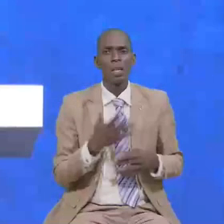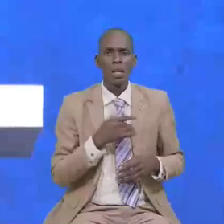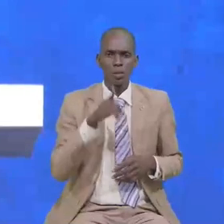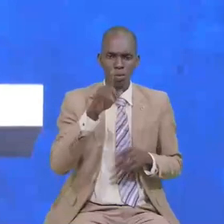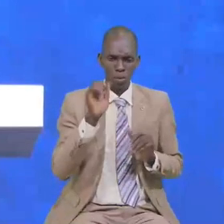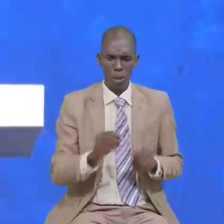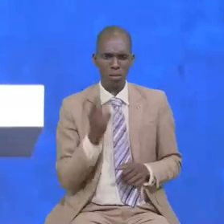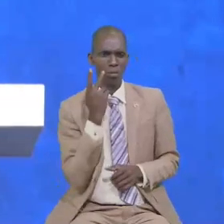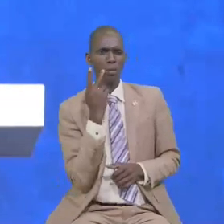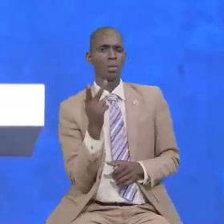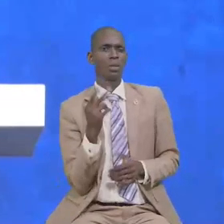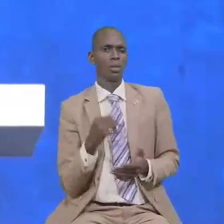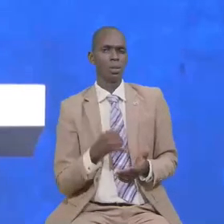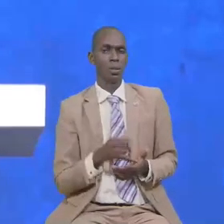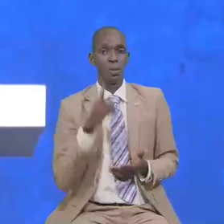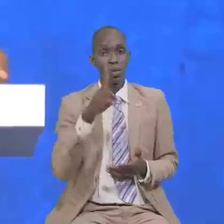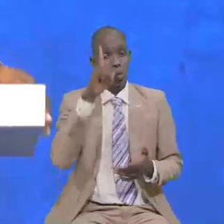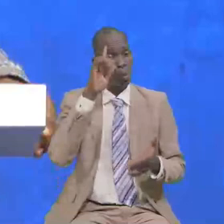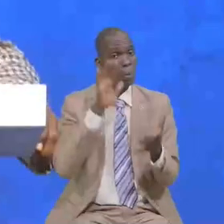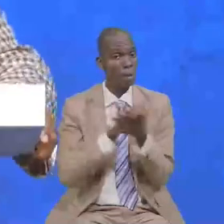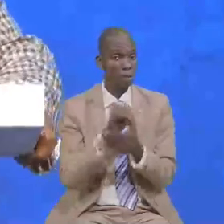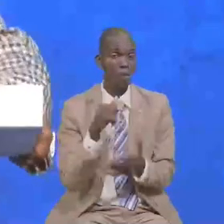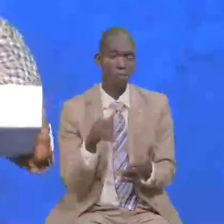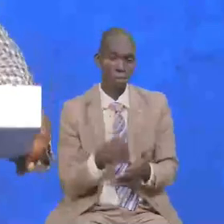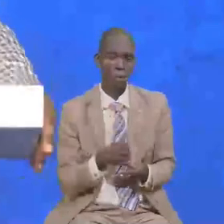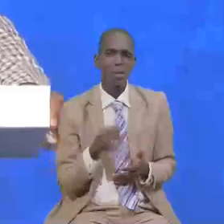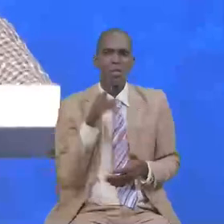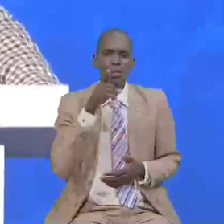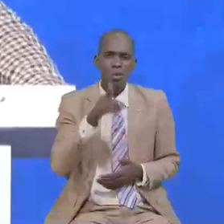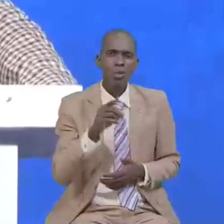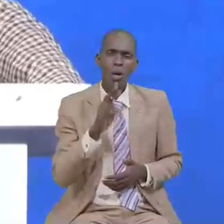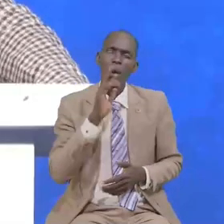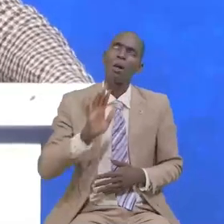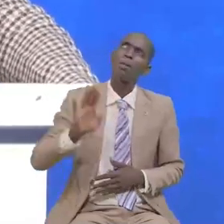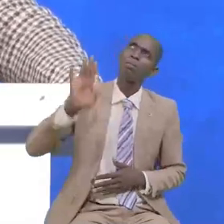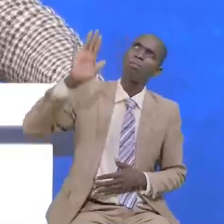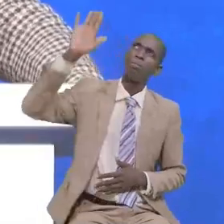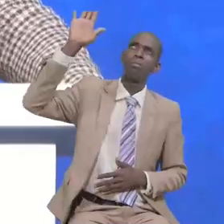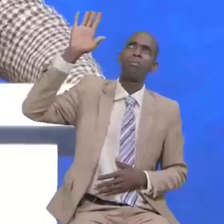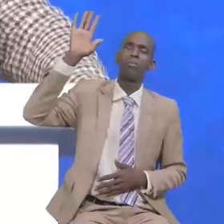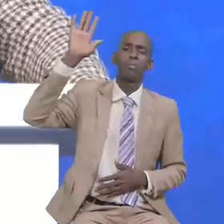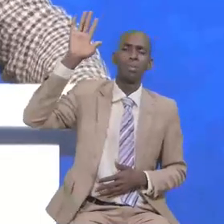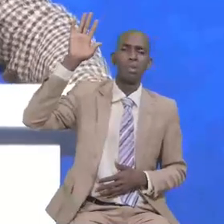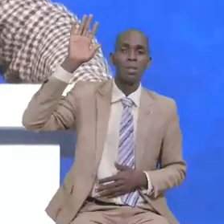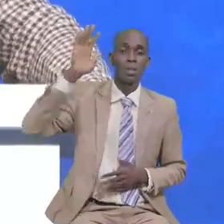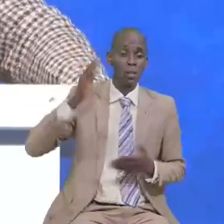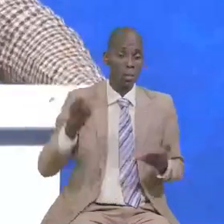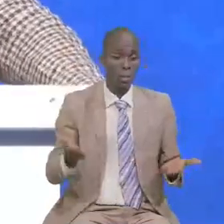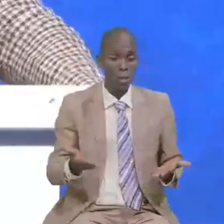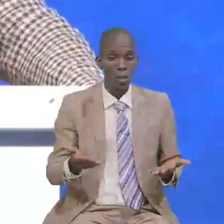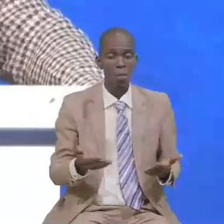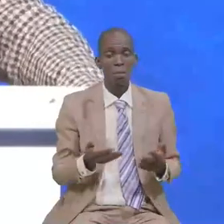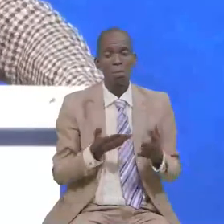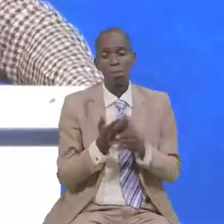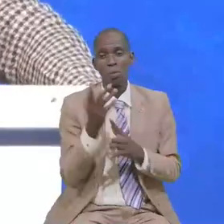voir. Et tu y crois. Et tu lèves ta main. Ici, à la